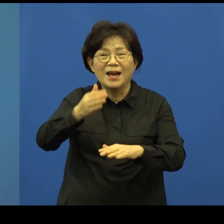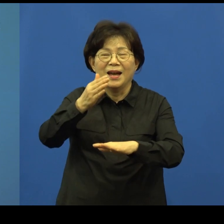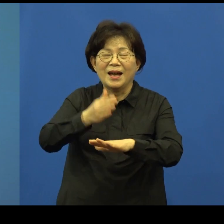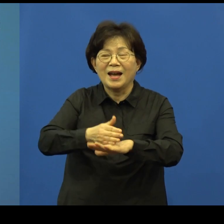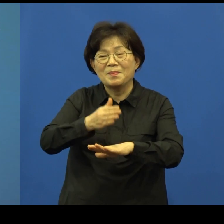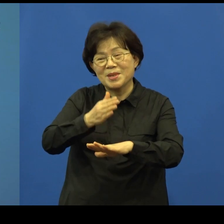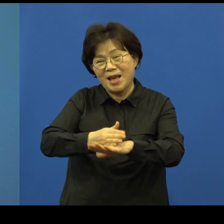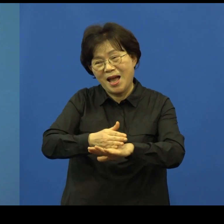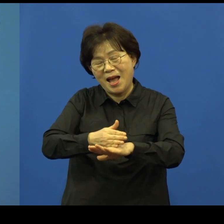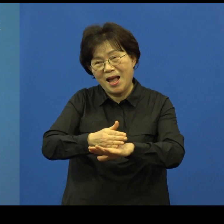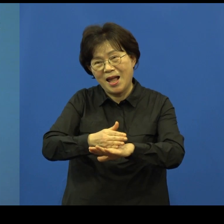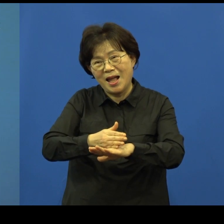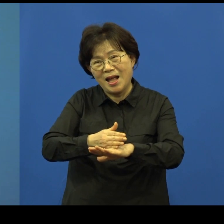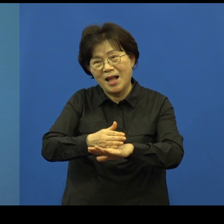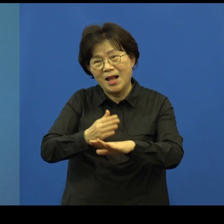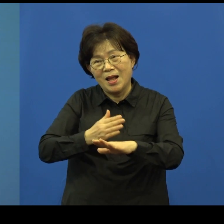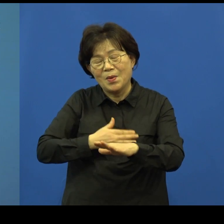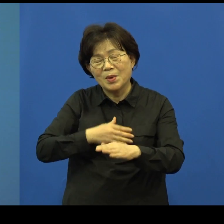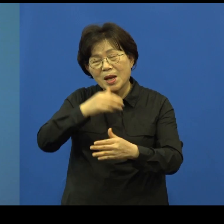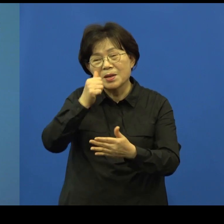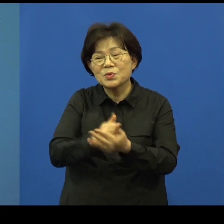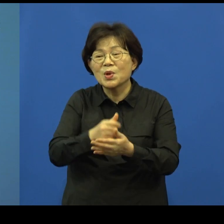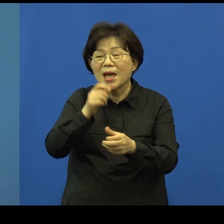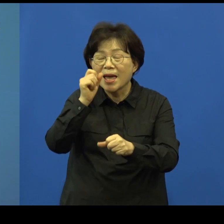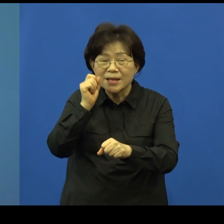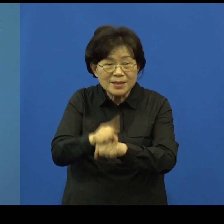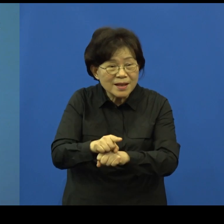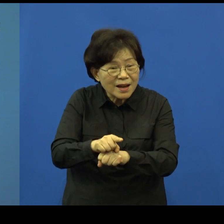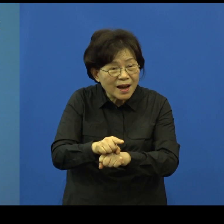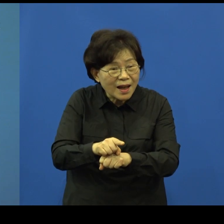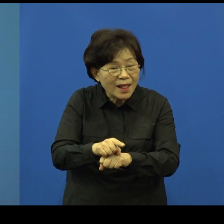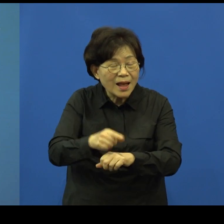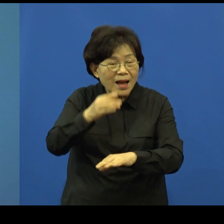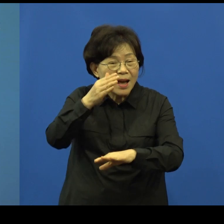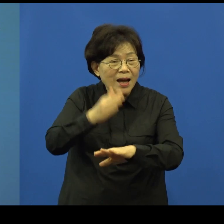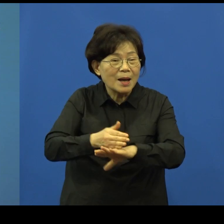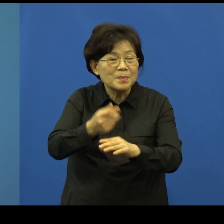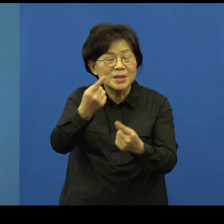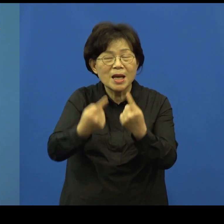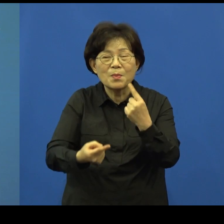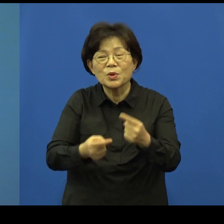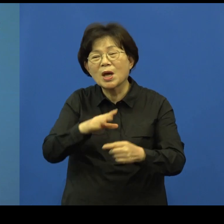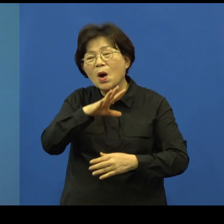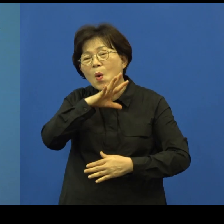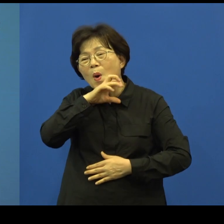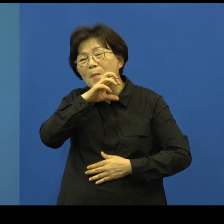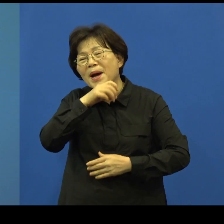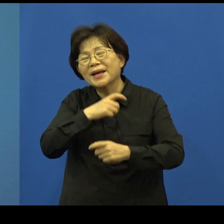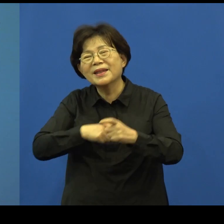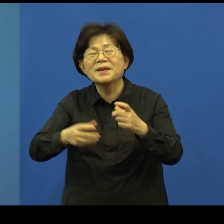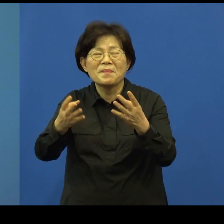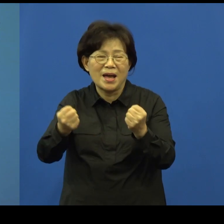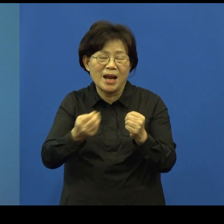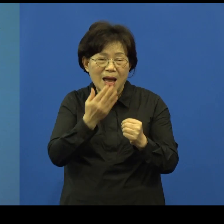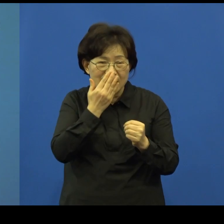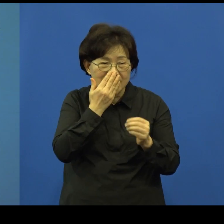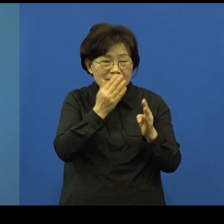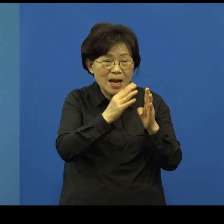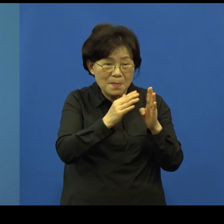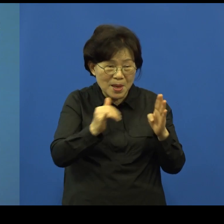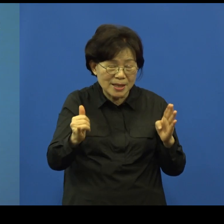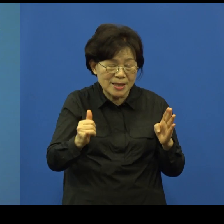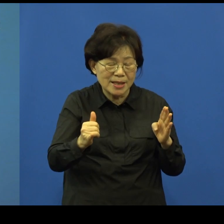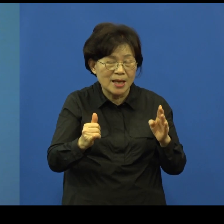감사가 많지 않아요. 우리의 죄성은 감사보다 원망과 불평을 더 많이 해요. 그러니까 아까 이스라엘 백성들 보세요. 12명